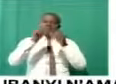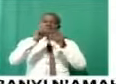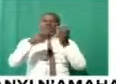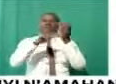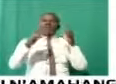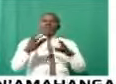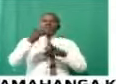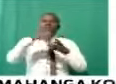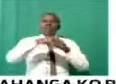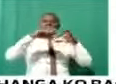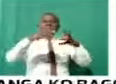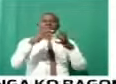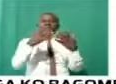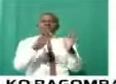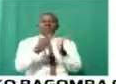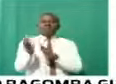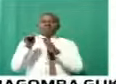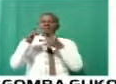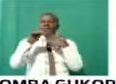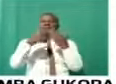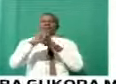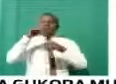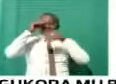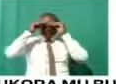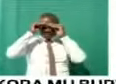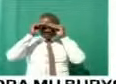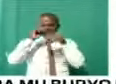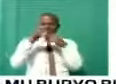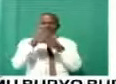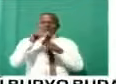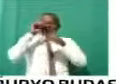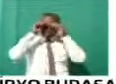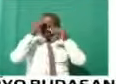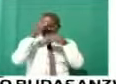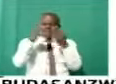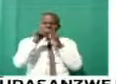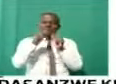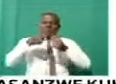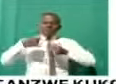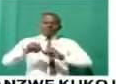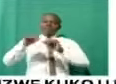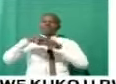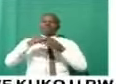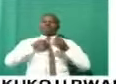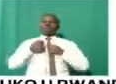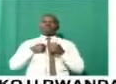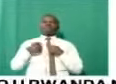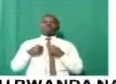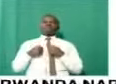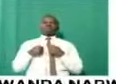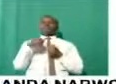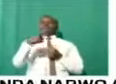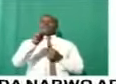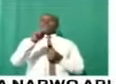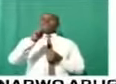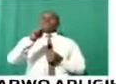bakazagenda mu byiciro hamaze gutegurwa amasomo bazakurayo cyangwa bazajya kwiga kugira ngo bazabashe kubishyira mu bikorwa hano mu Rwanda. Ambasaderi Claver